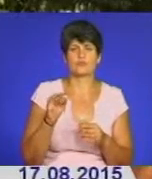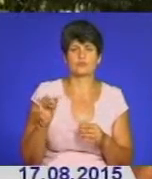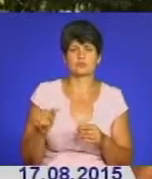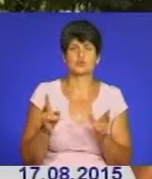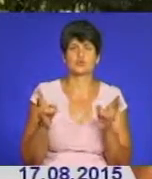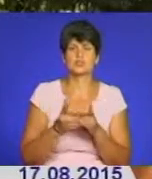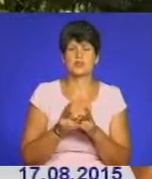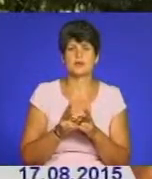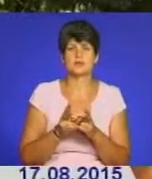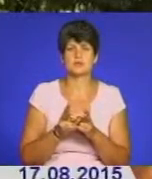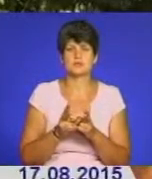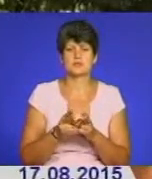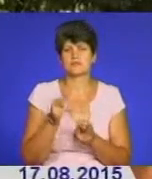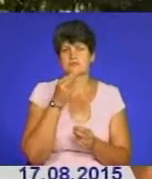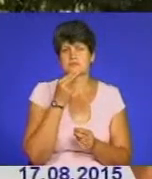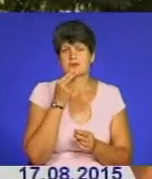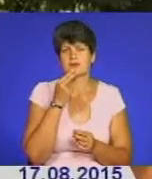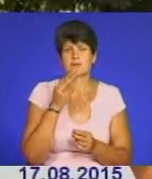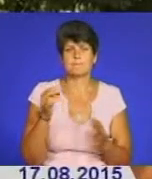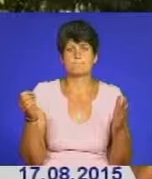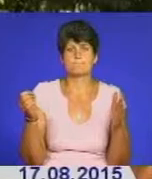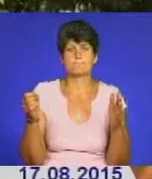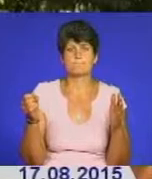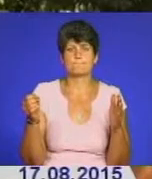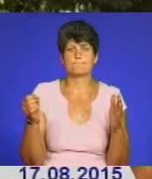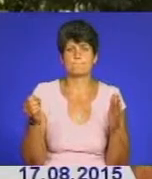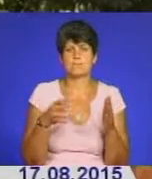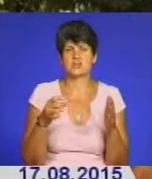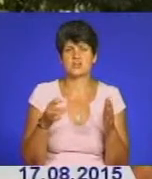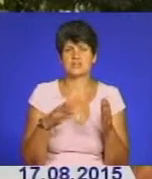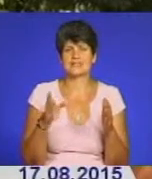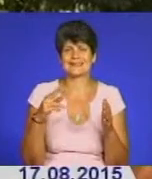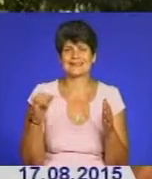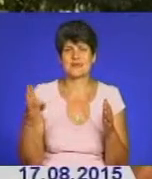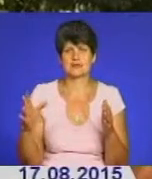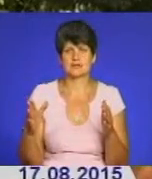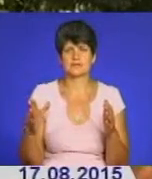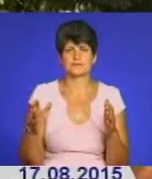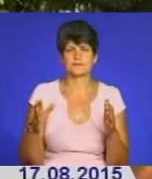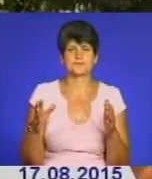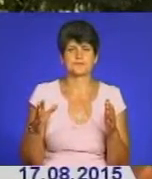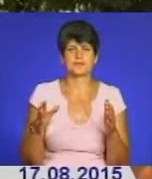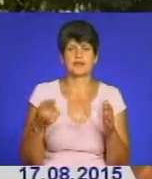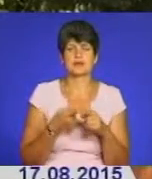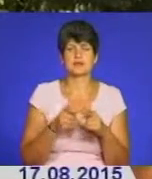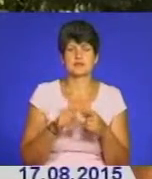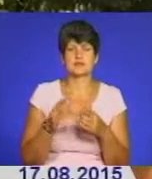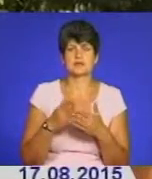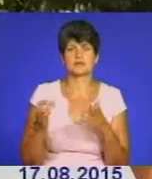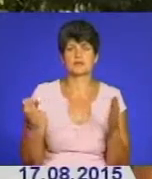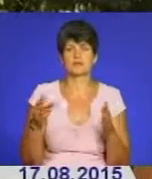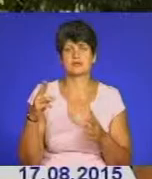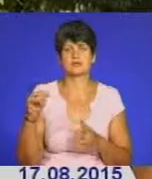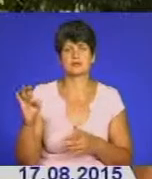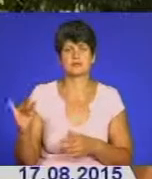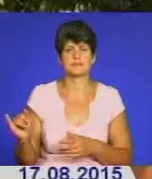Зустрічається також і вживання баштанних культур, тобто це є кавуни, дині.